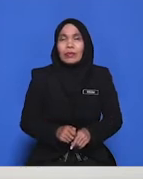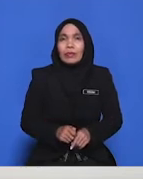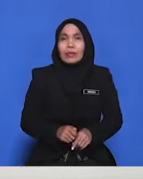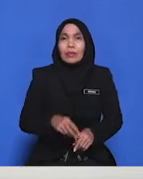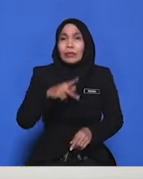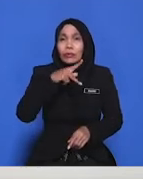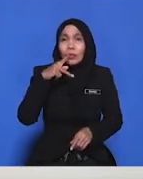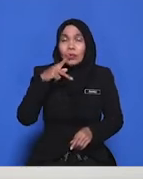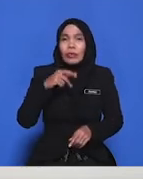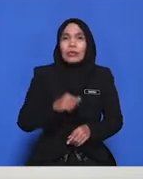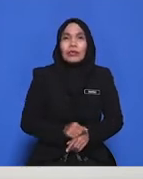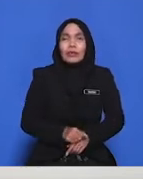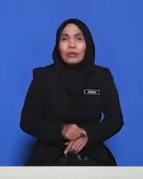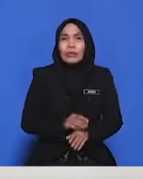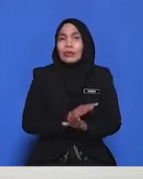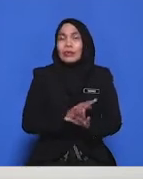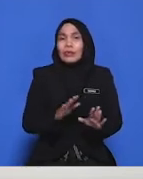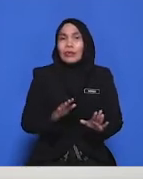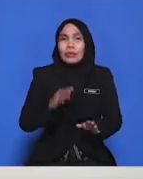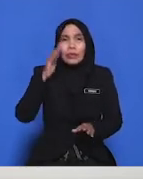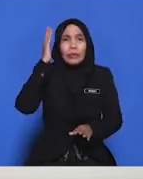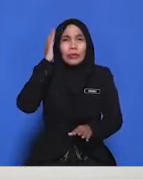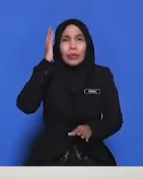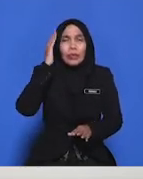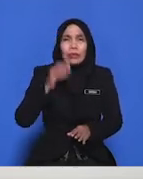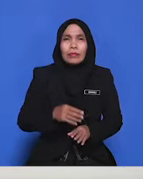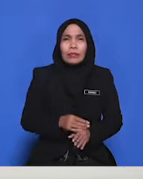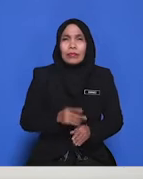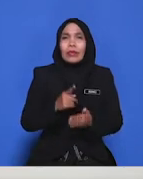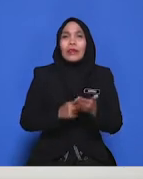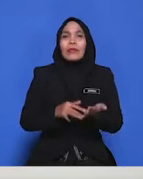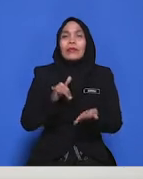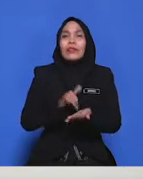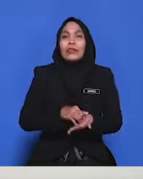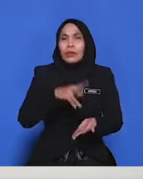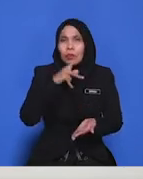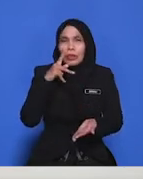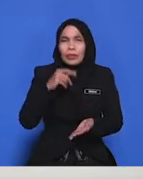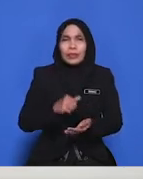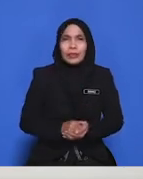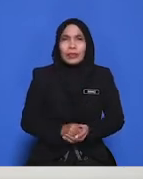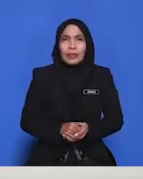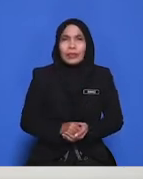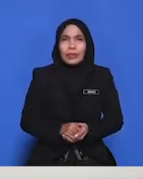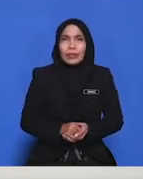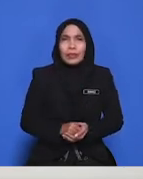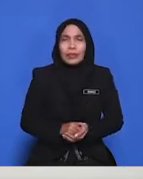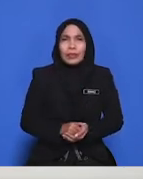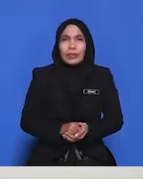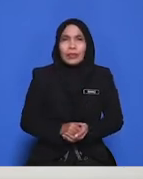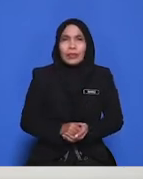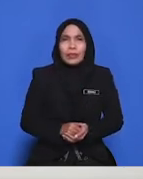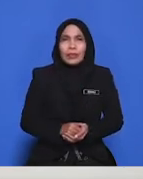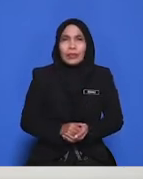Ramadan tanpa mengetahui dalil ibadat tersebut. Dia berpuasa kerana orang lain berpuasa atau sebab disuruh